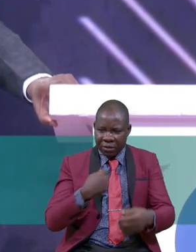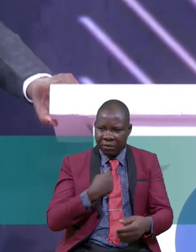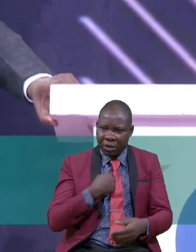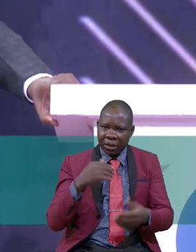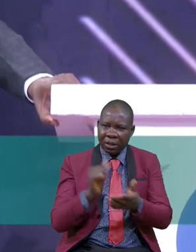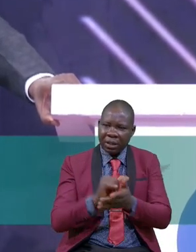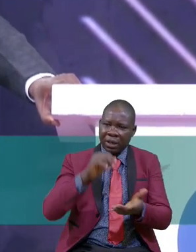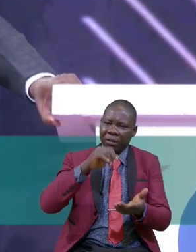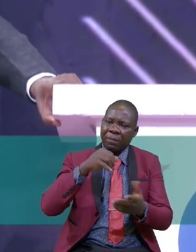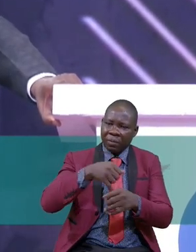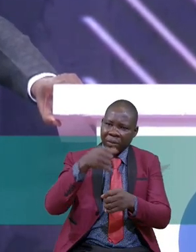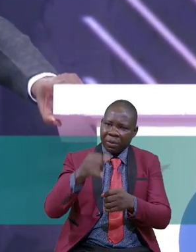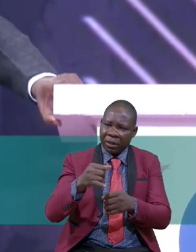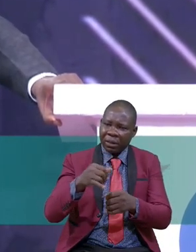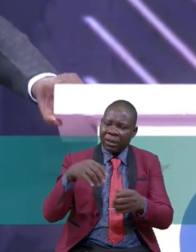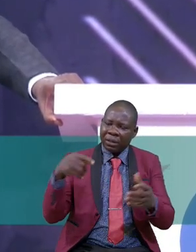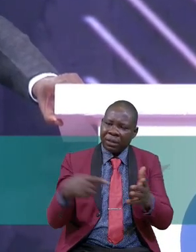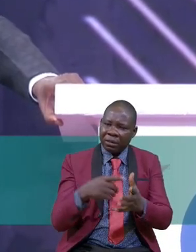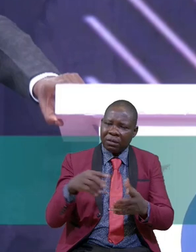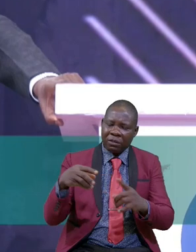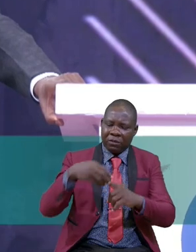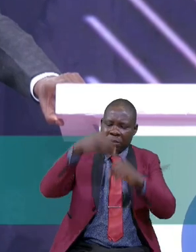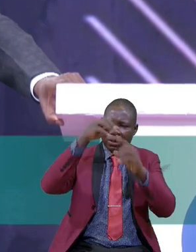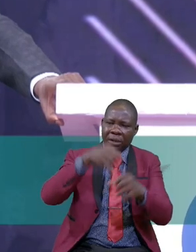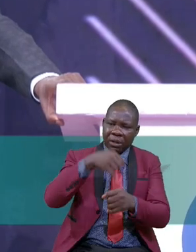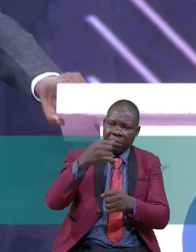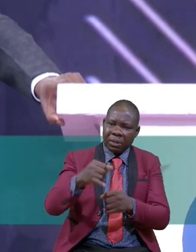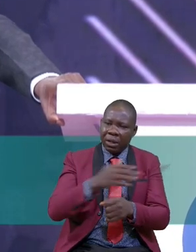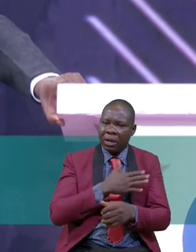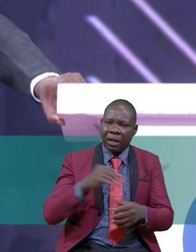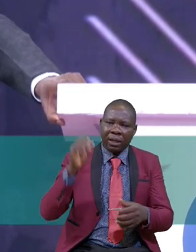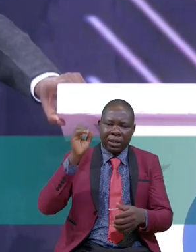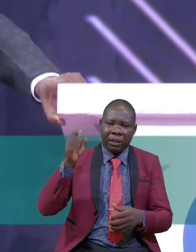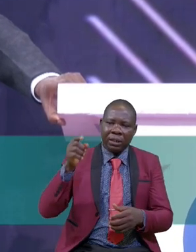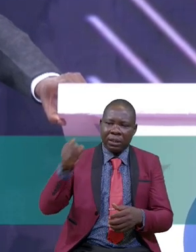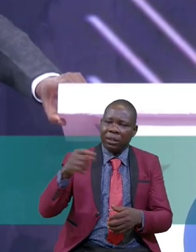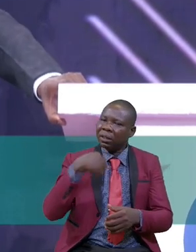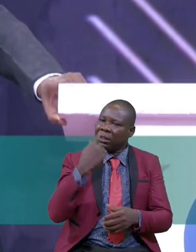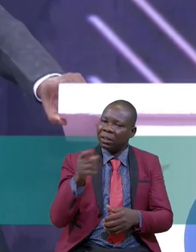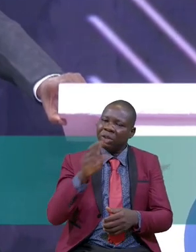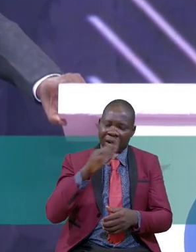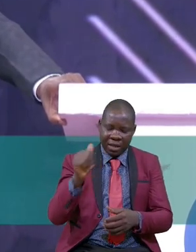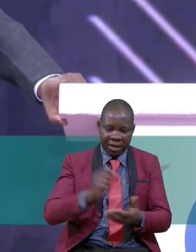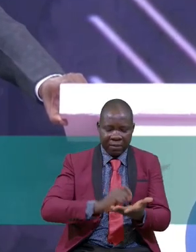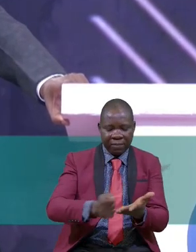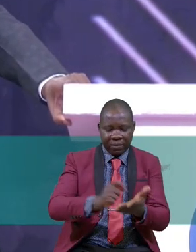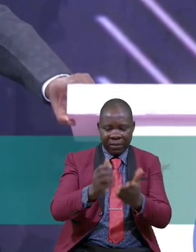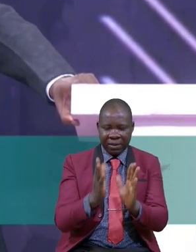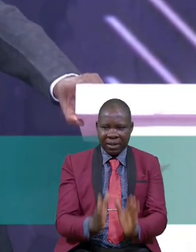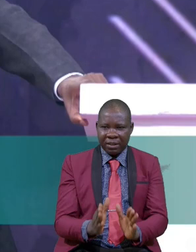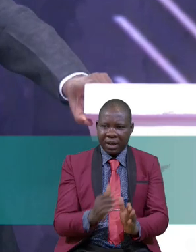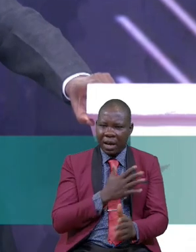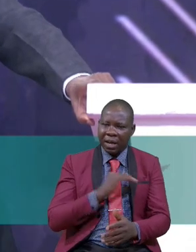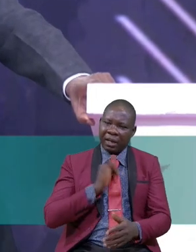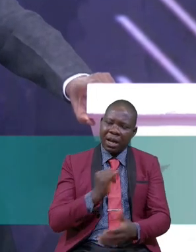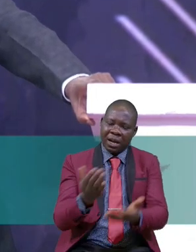Quel est ton objectif en me donnant ce bic spécial? Et tu dis, I believe you're an author. Ah, je crois que tu es un auteur. And I want to